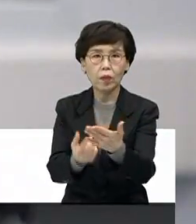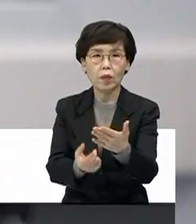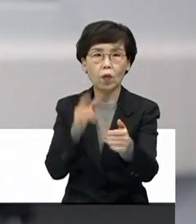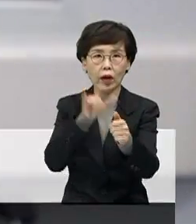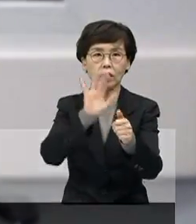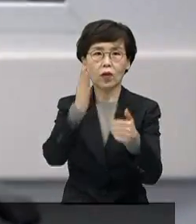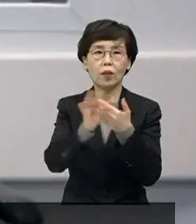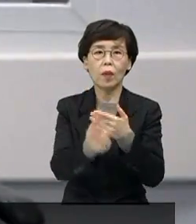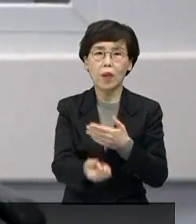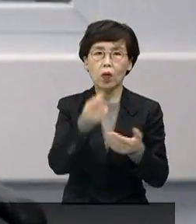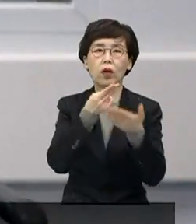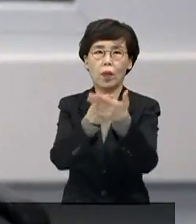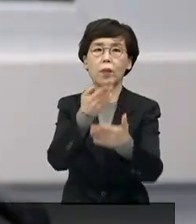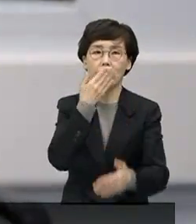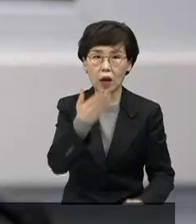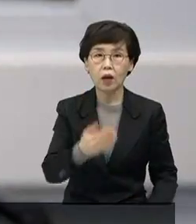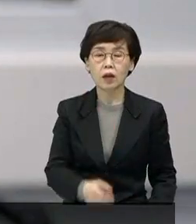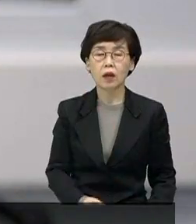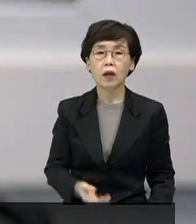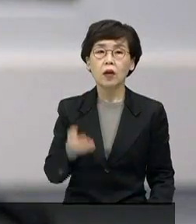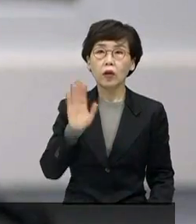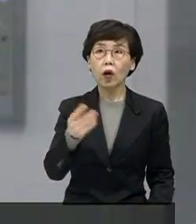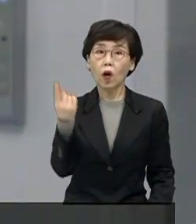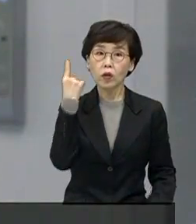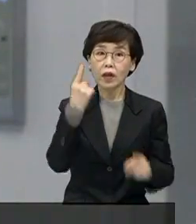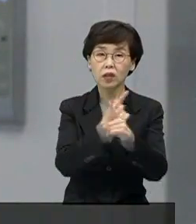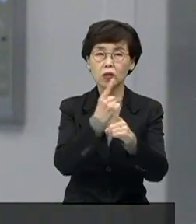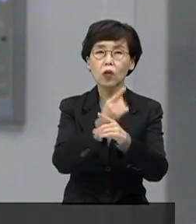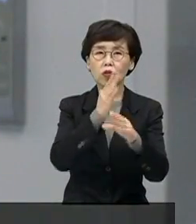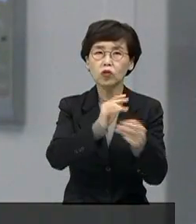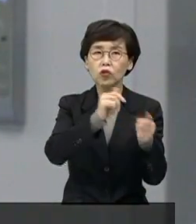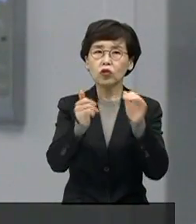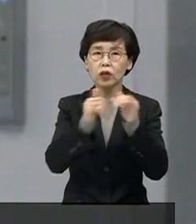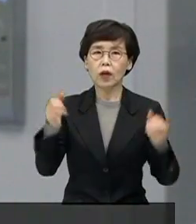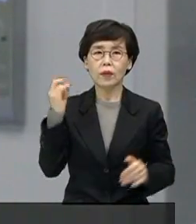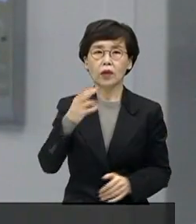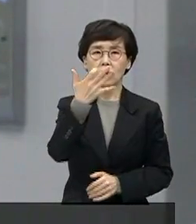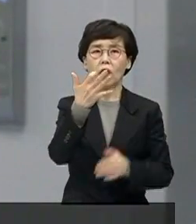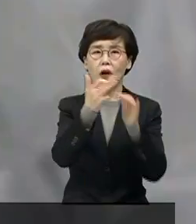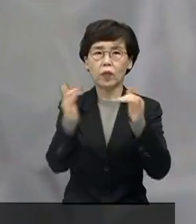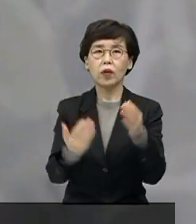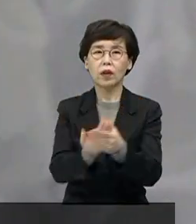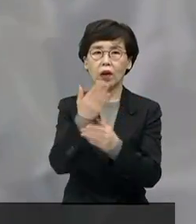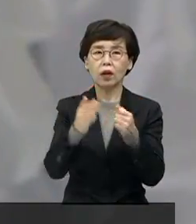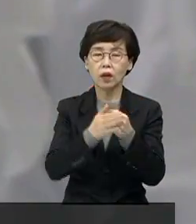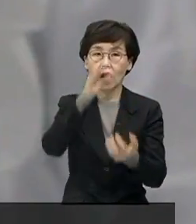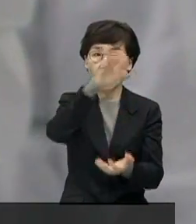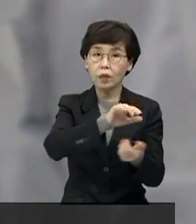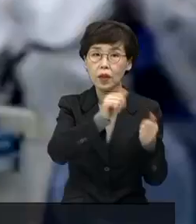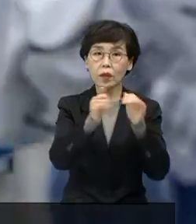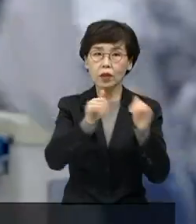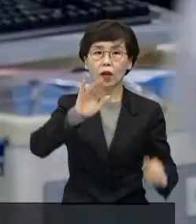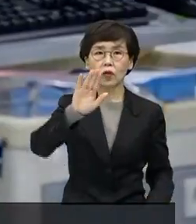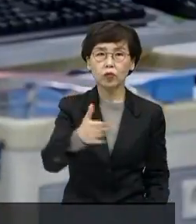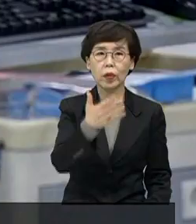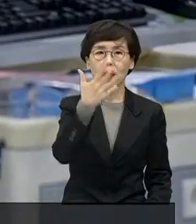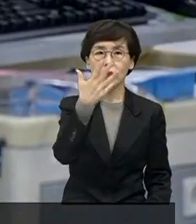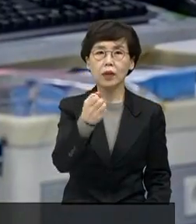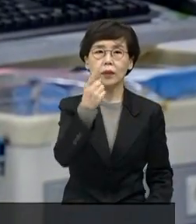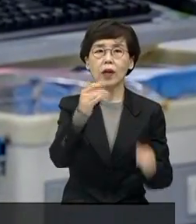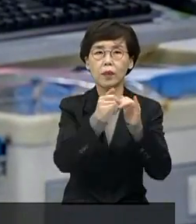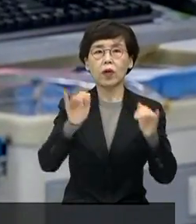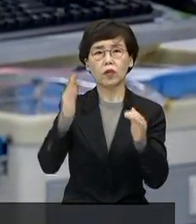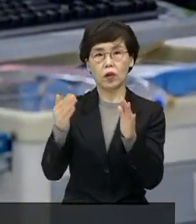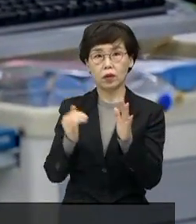밝혔습니다. 다만 어제 코로나19 치료 중 숨진 사람이 다시 19명 나와 누적 사망자는 981명까지